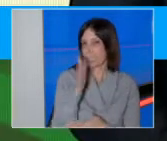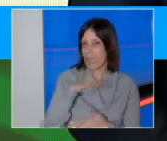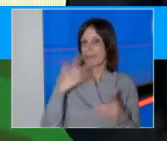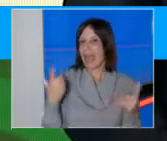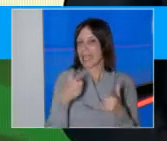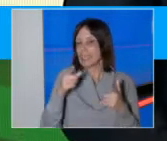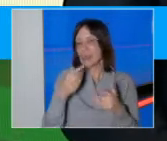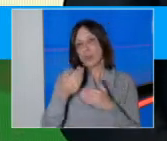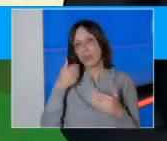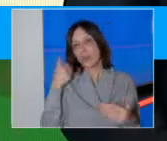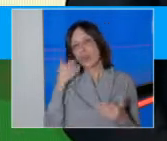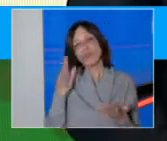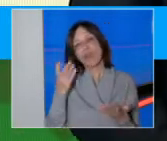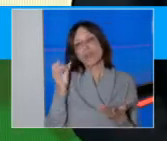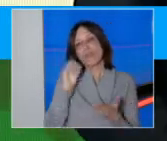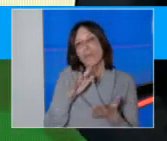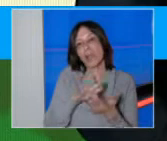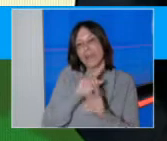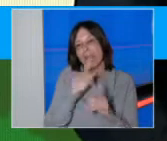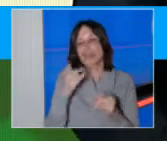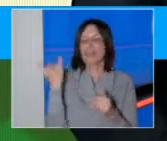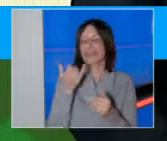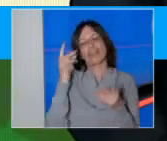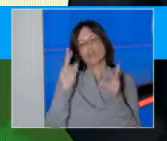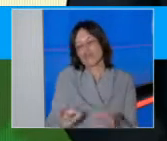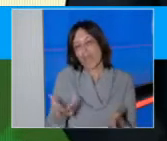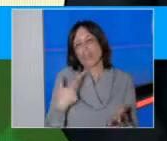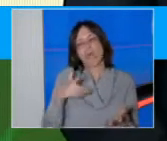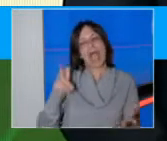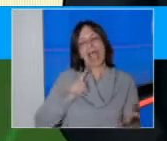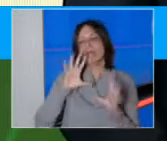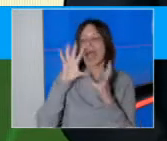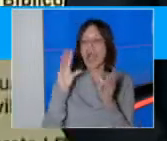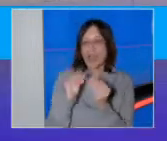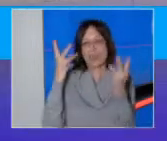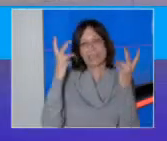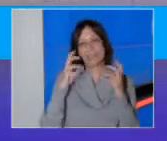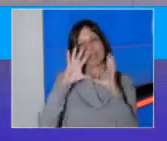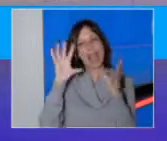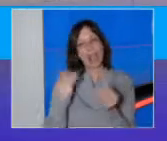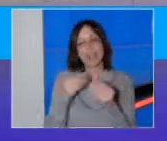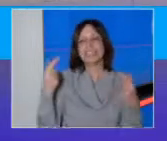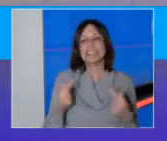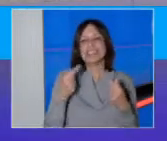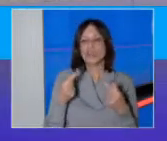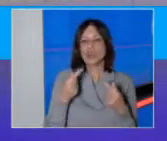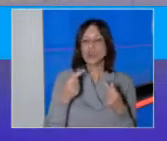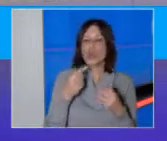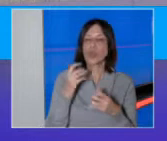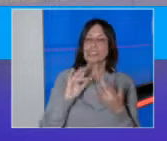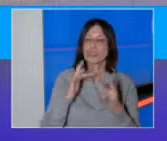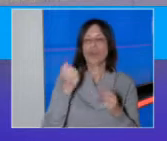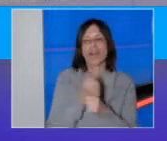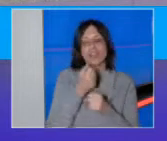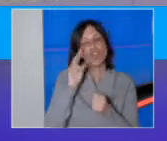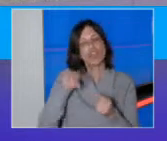הזאת מוקדמת מדי, וזה יבוא ממקום אחר. א', תמיד יכול להיות. אנחנו מחכים להכל, מצפים להכל, אבל סכסוך עבודה יש לו כמדומני